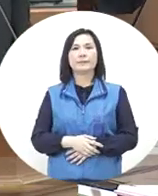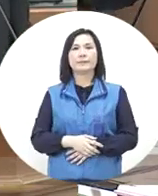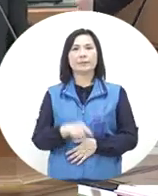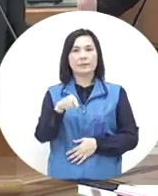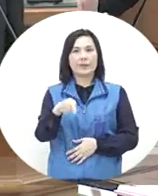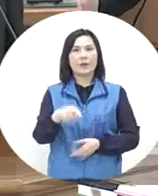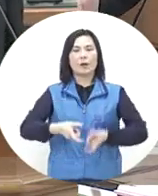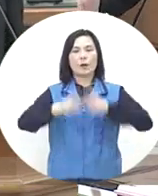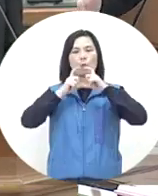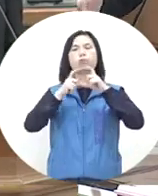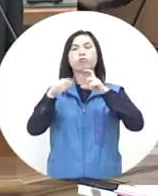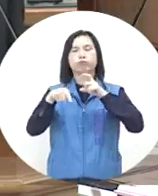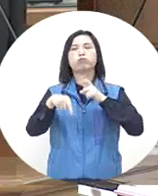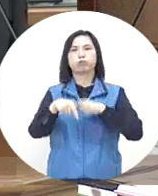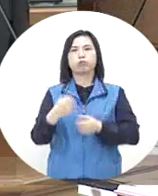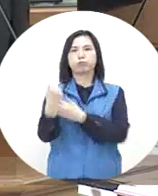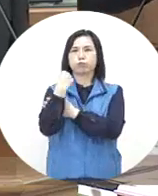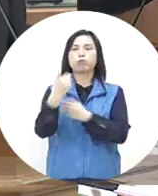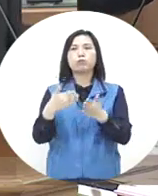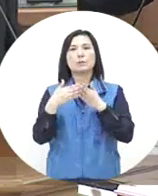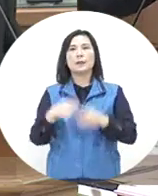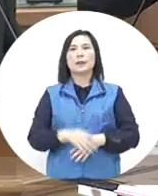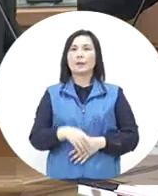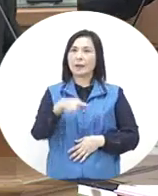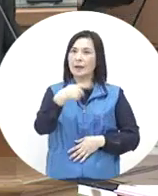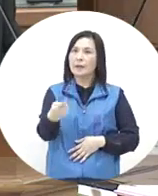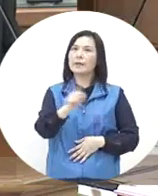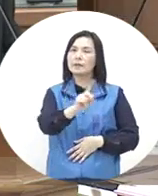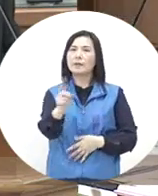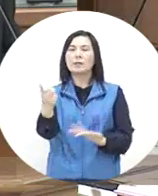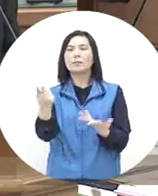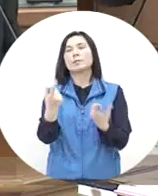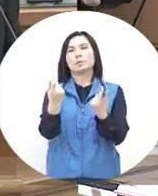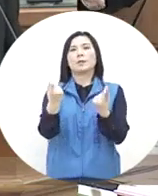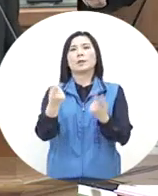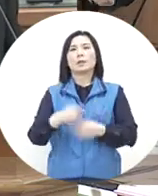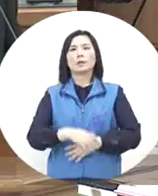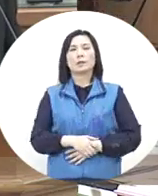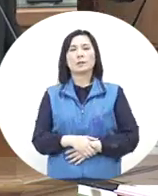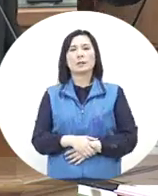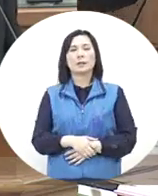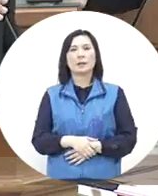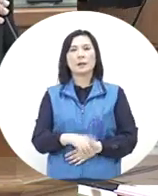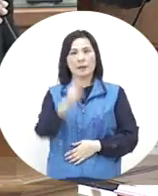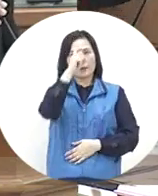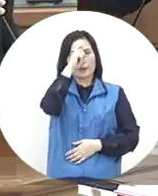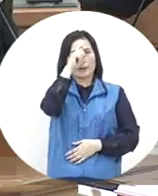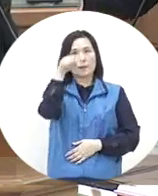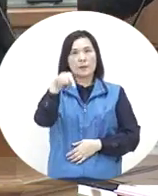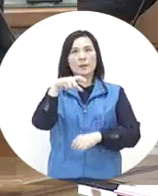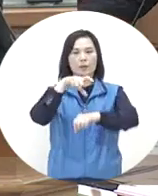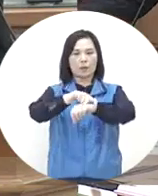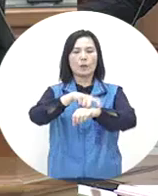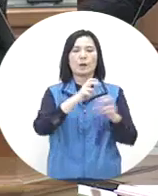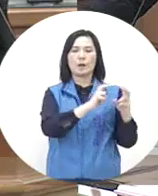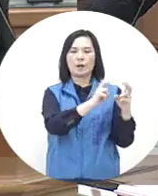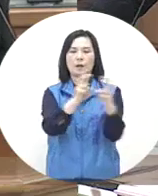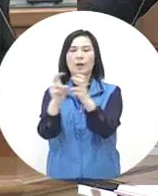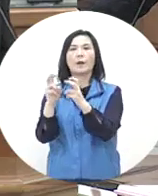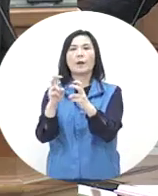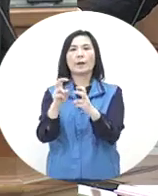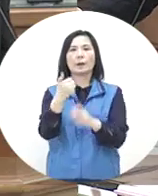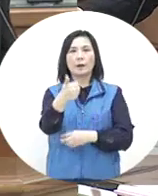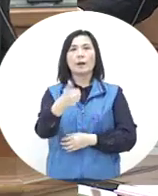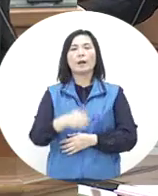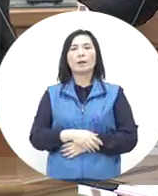取得就取得哦，那后续该怎么办就怎么办嘛哦，我们就是为了整个环状线可以更好。 当年的新北树